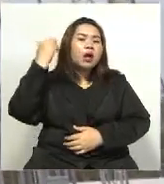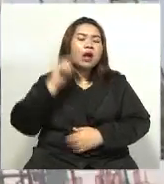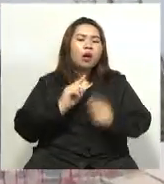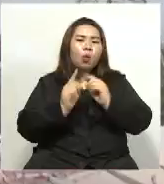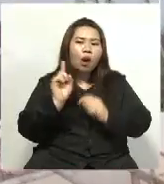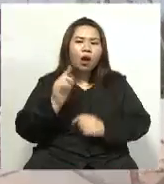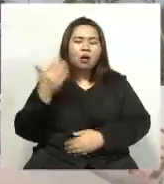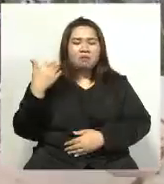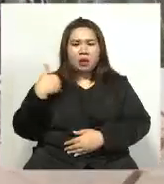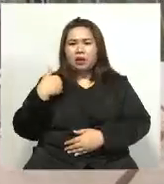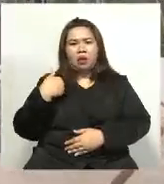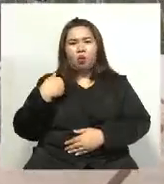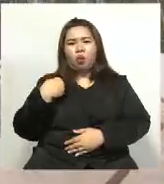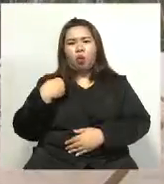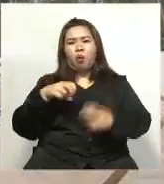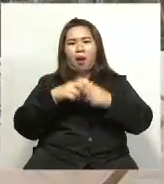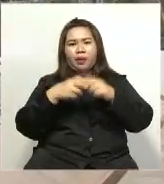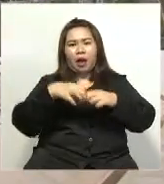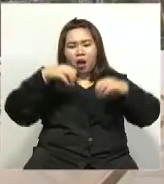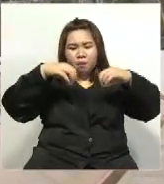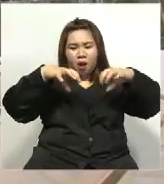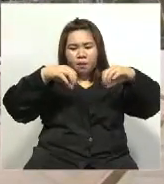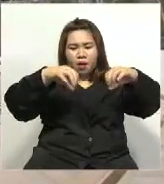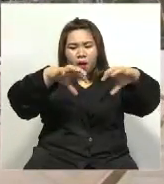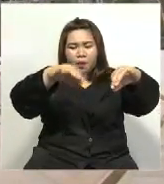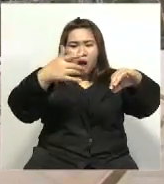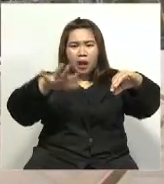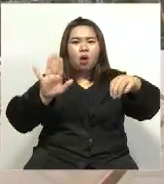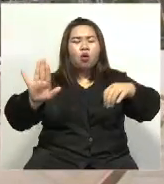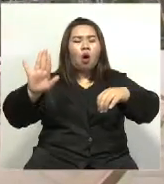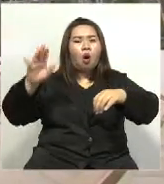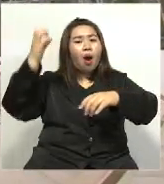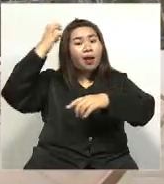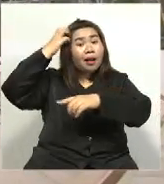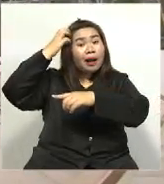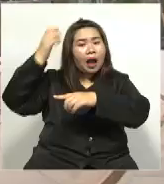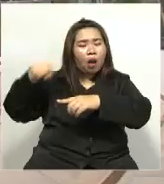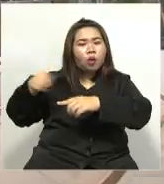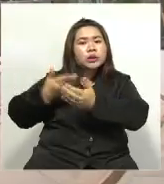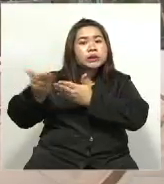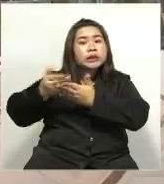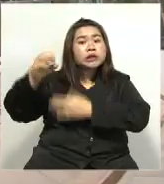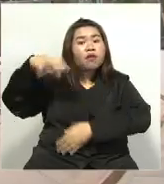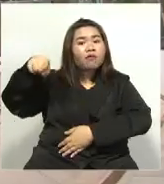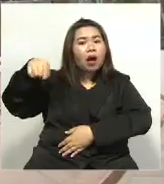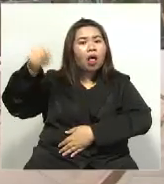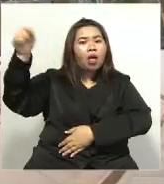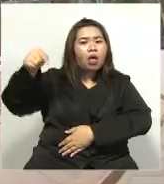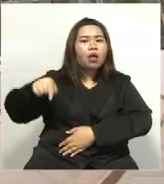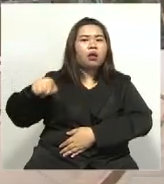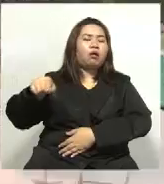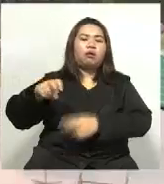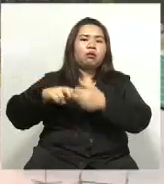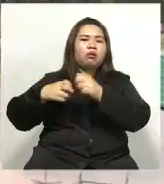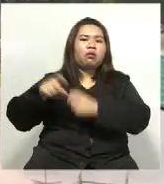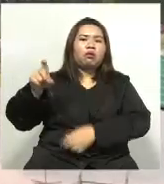ตุมีการใช้ไฟถึงขีดสุดประกอบกับโรงไฟฟ้าหงสาของสปป.ลาวที่เราซื้อไฟส่วนหนึ่งมาใช้นะครับมีเหตุฟ้าผ่าเกิดขึ้น